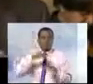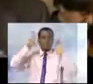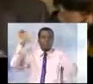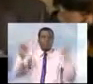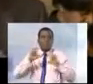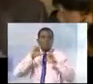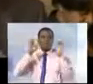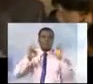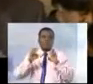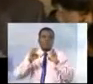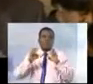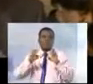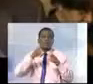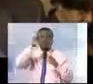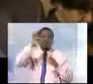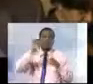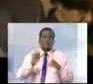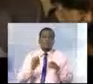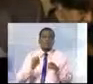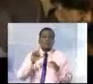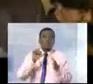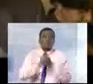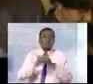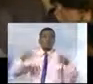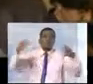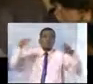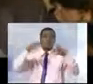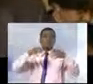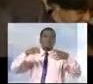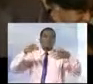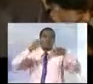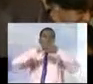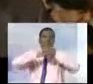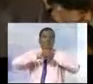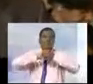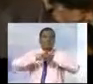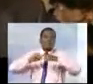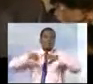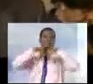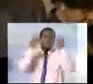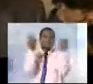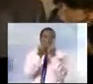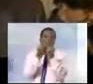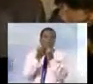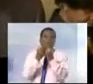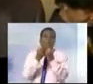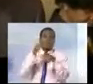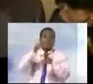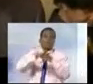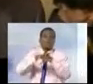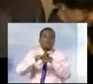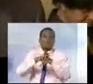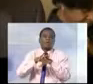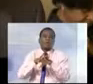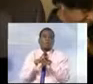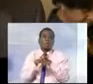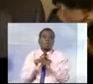justement de cette solidarité sociale en matière de